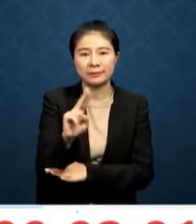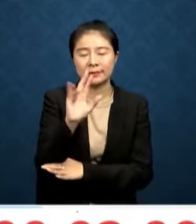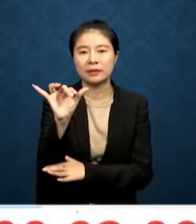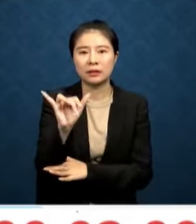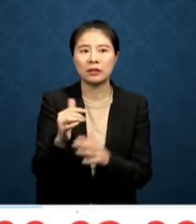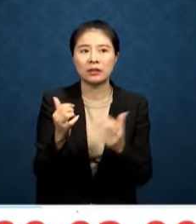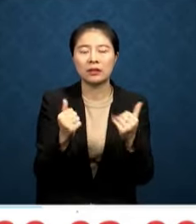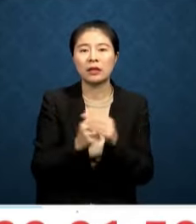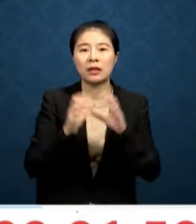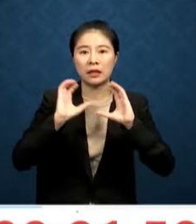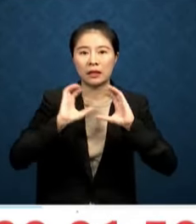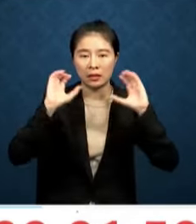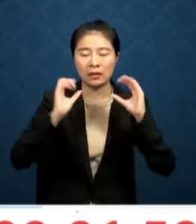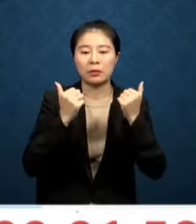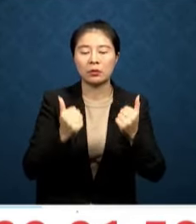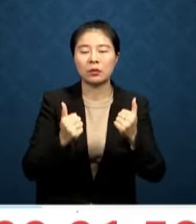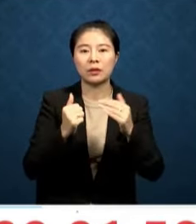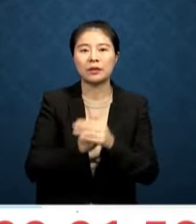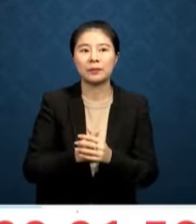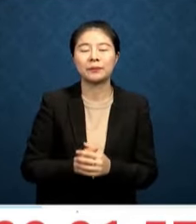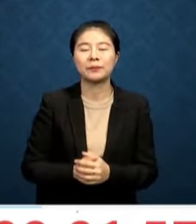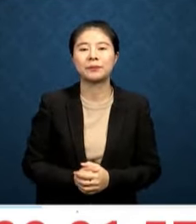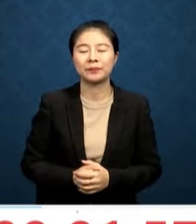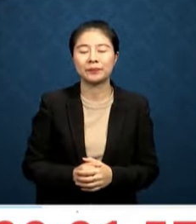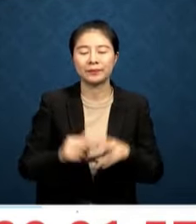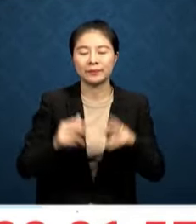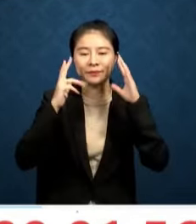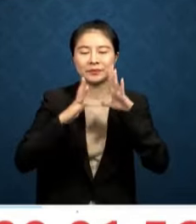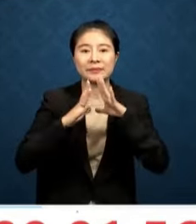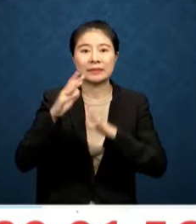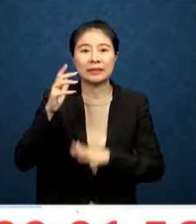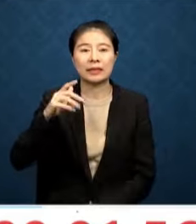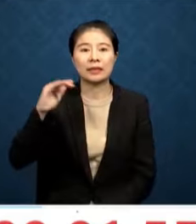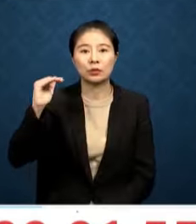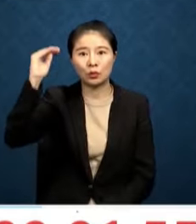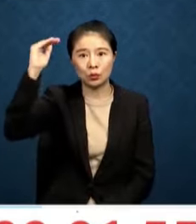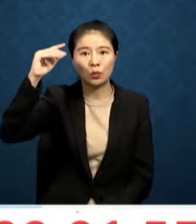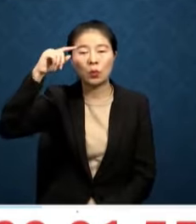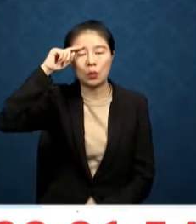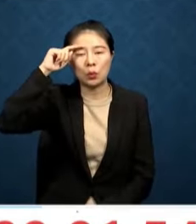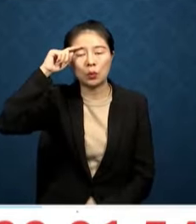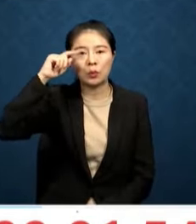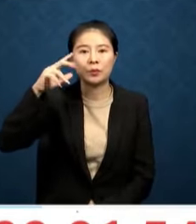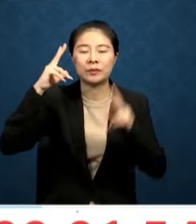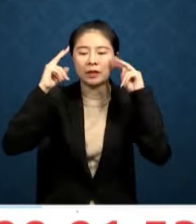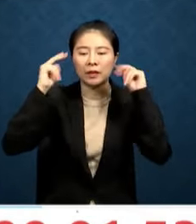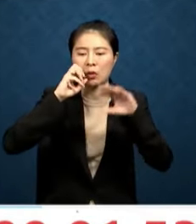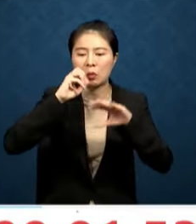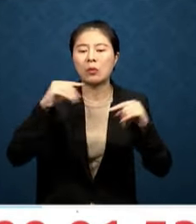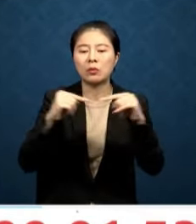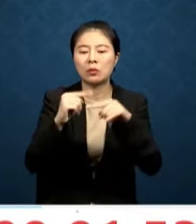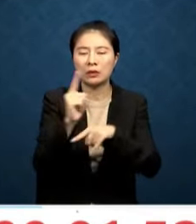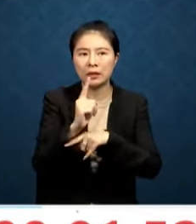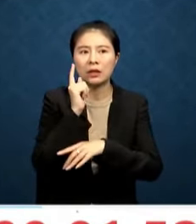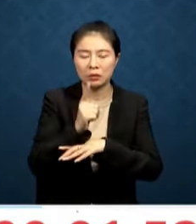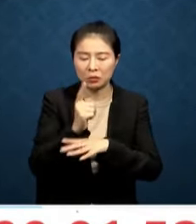มารัฐบาลนี้ของขออภัยที่เอ่ยนามท่านนายกเศรษฐาทวีสินก็บอกว่าจะ